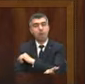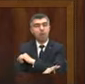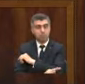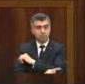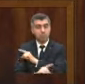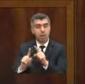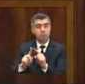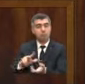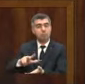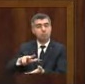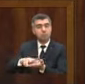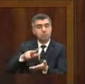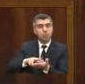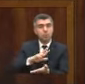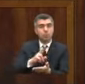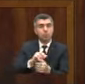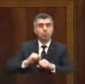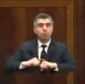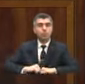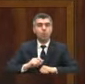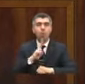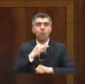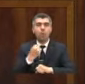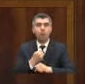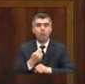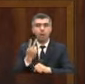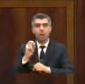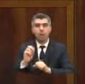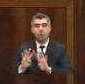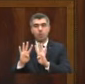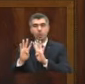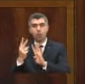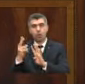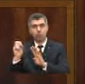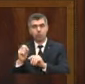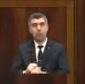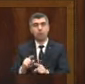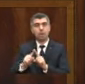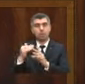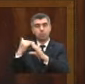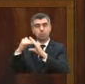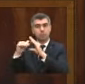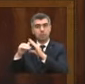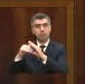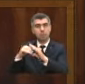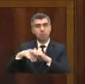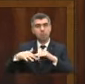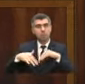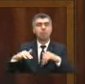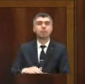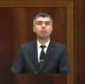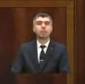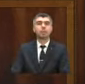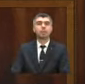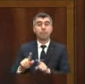صادق عليه مجلس الحكومة في 28 مايو 2020 وأحيل على المؤسسة التشريعية الموقرة، يهدف